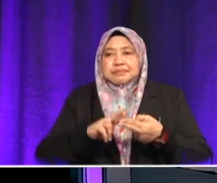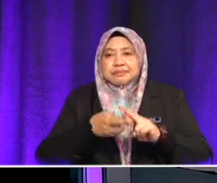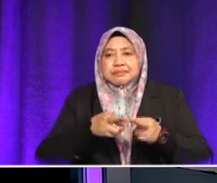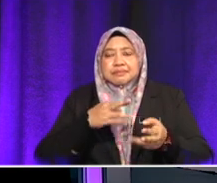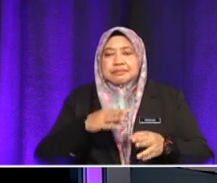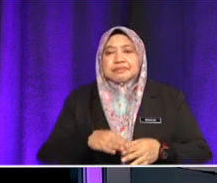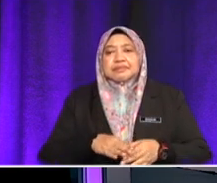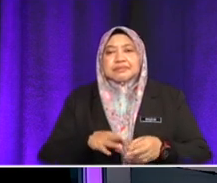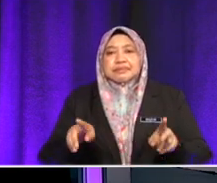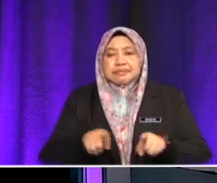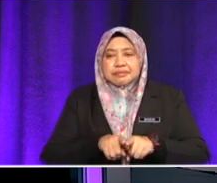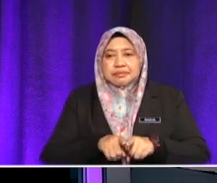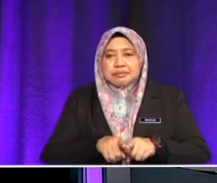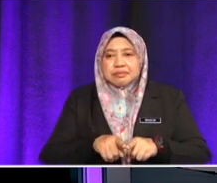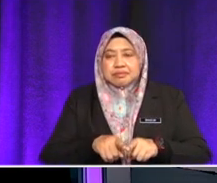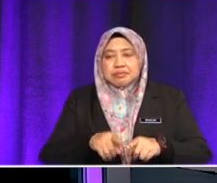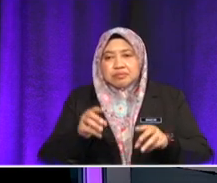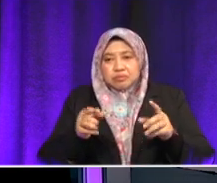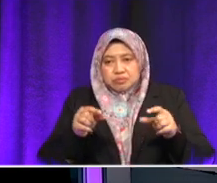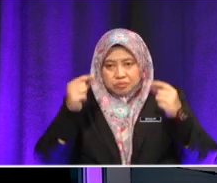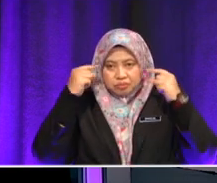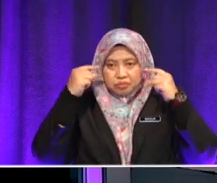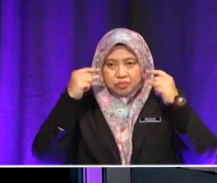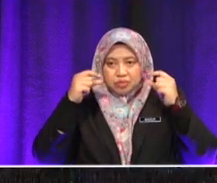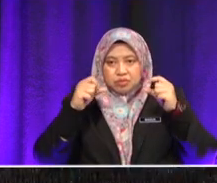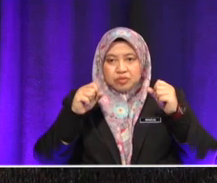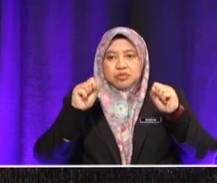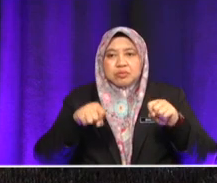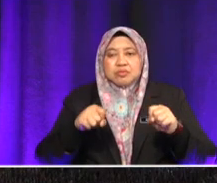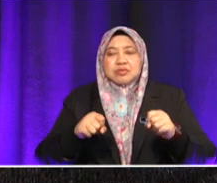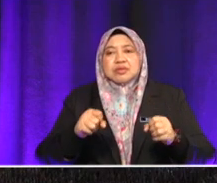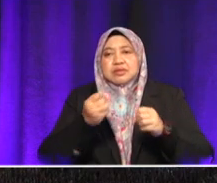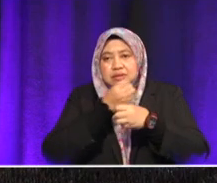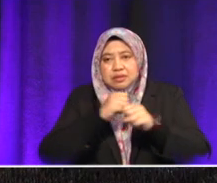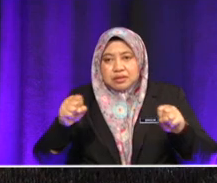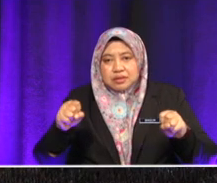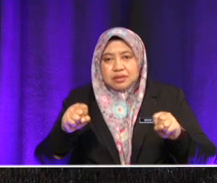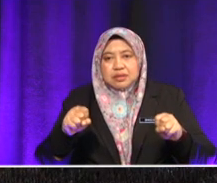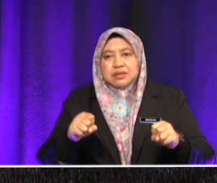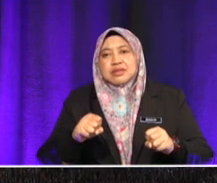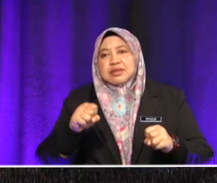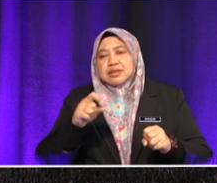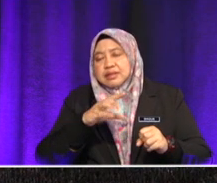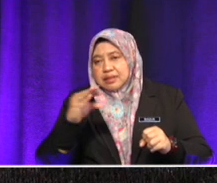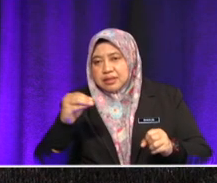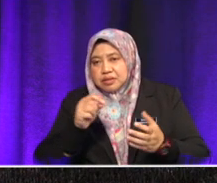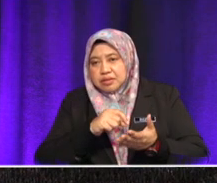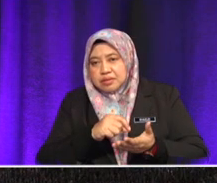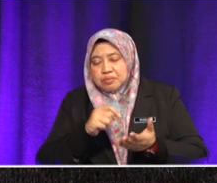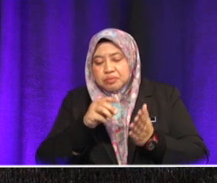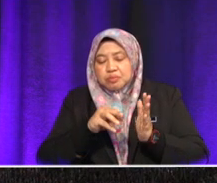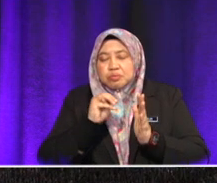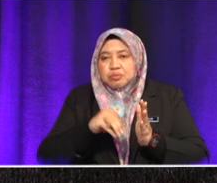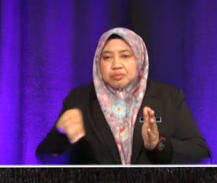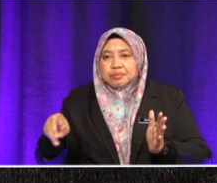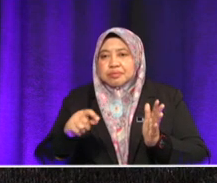taksiran sendiri mungkin guru-guru boleh sediakan dalam bentuk skalakada jadi dia menanda Dekat mana ID yang dia ada kalau